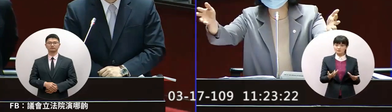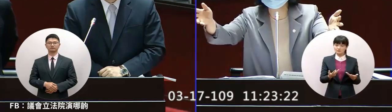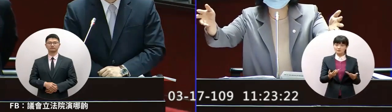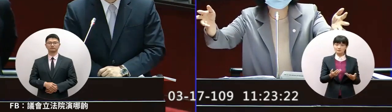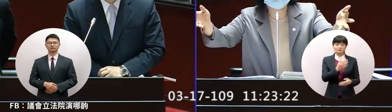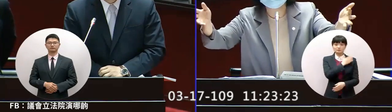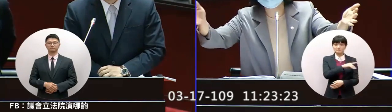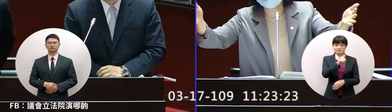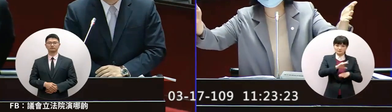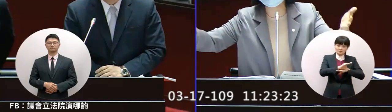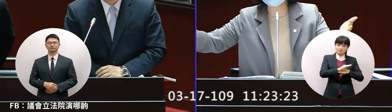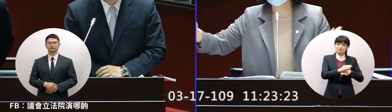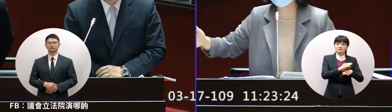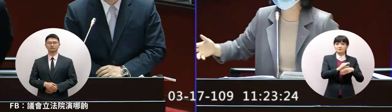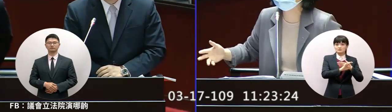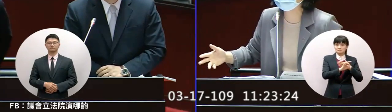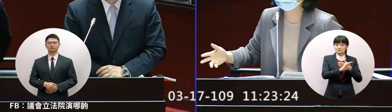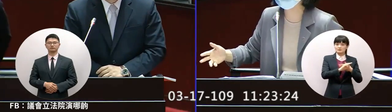你是